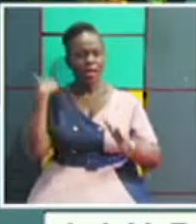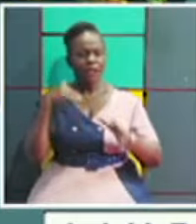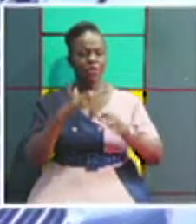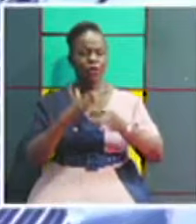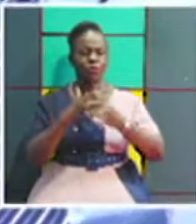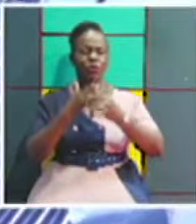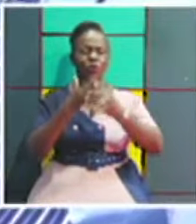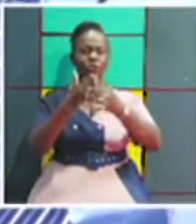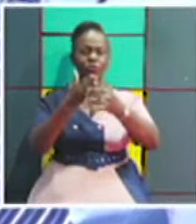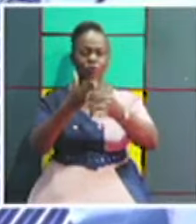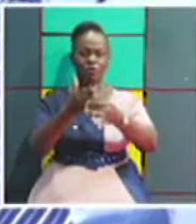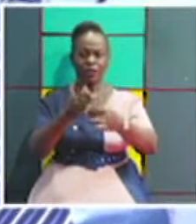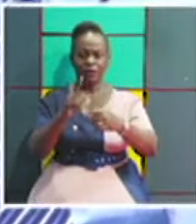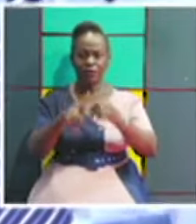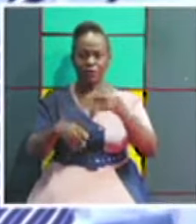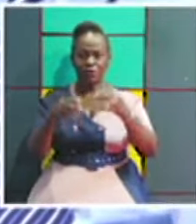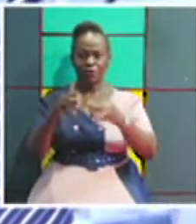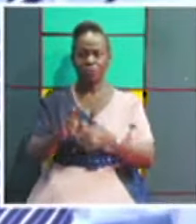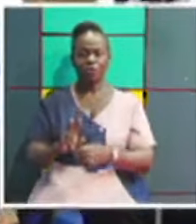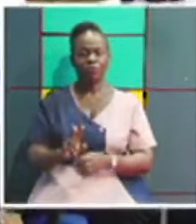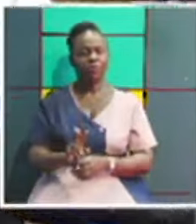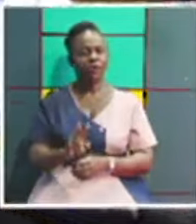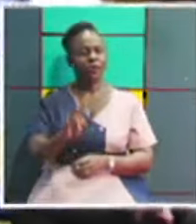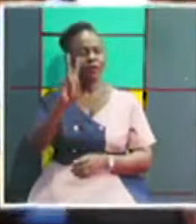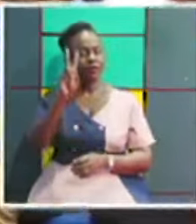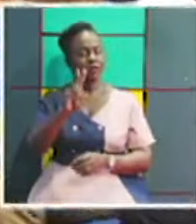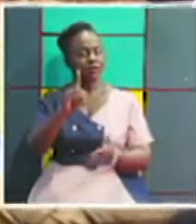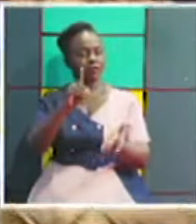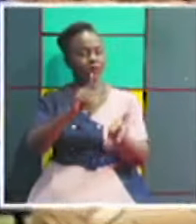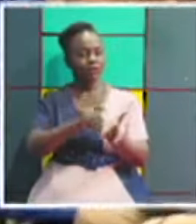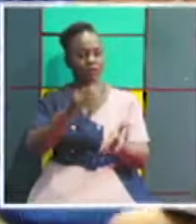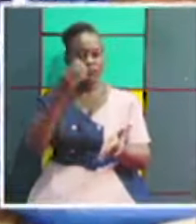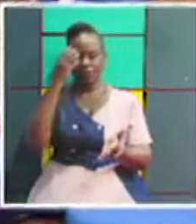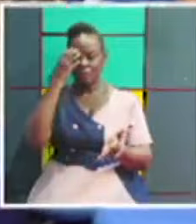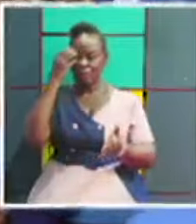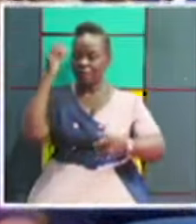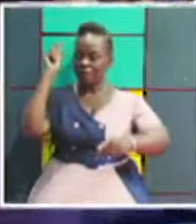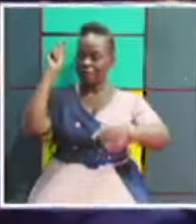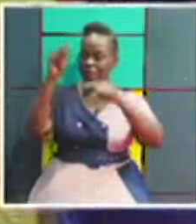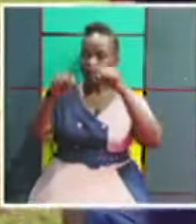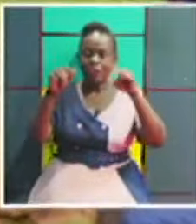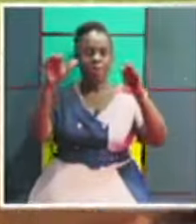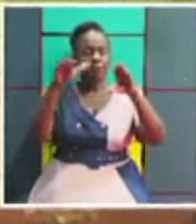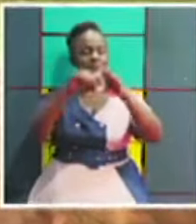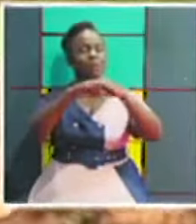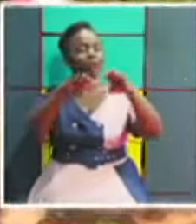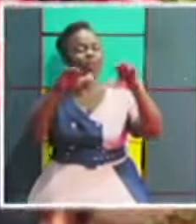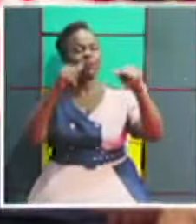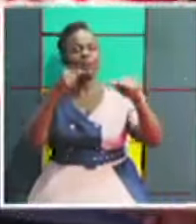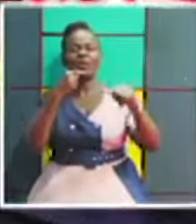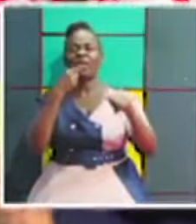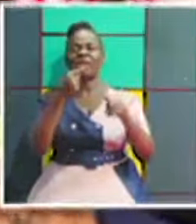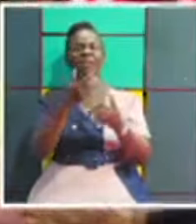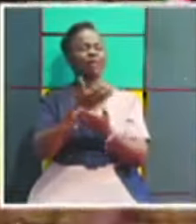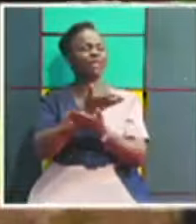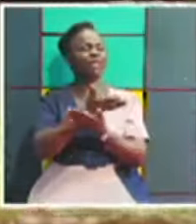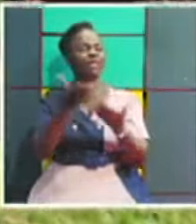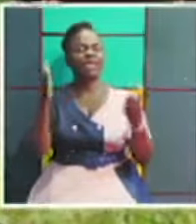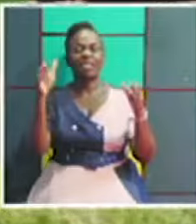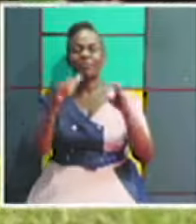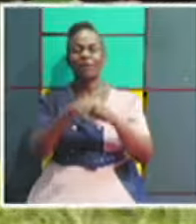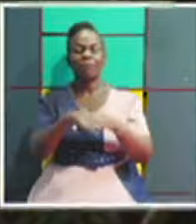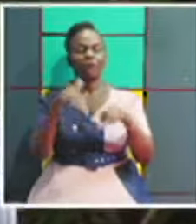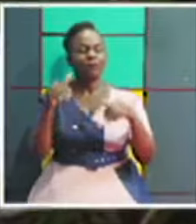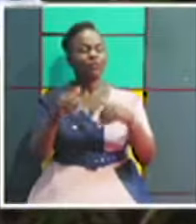FDC Dr. Kano Warren Kiiza Besigye akolokose ababaka ba Palaamenti nategeza nti tekyali mubaka